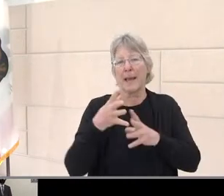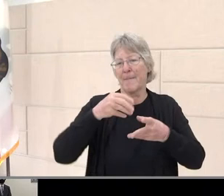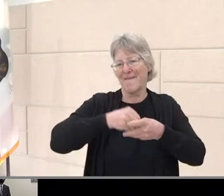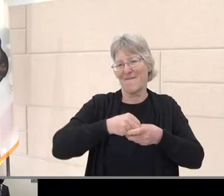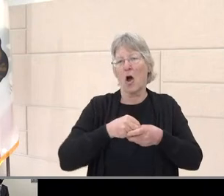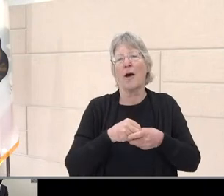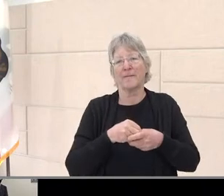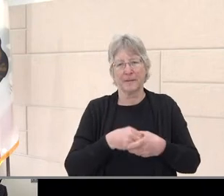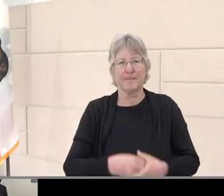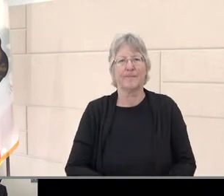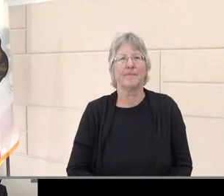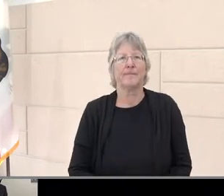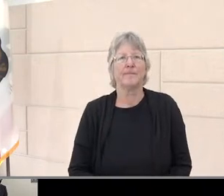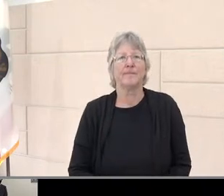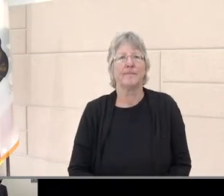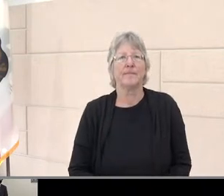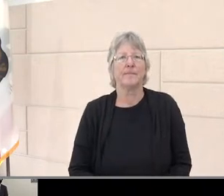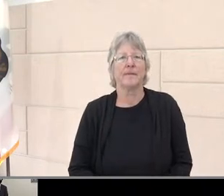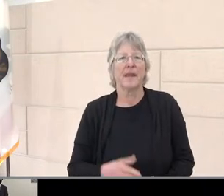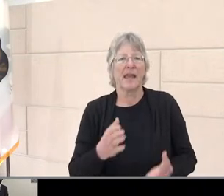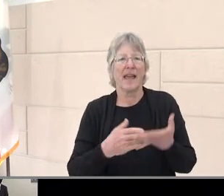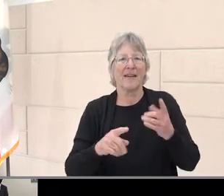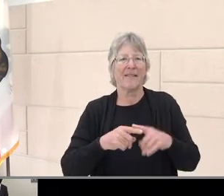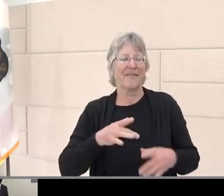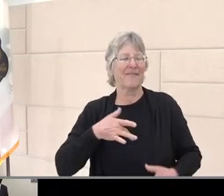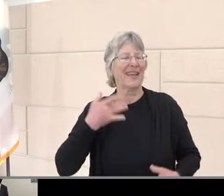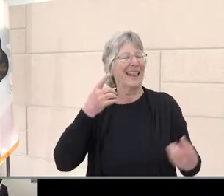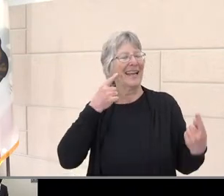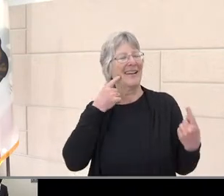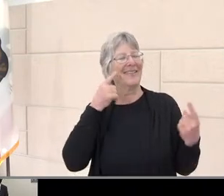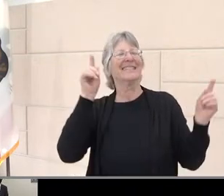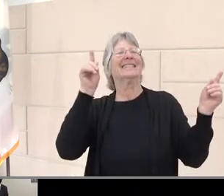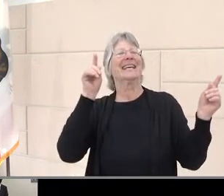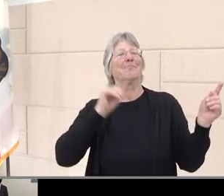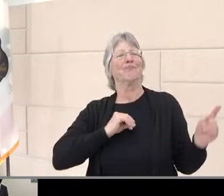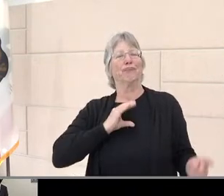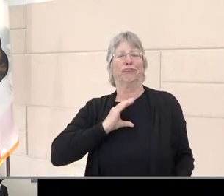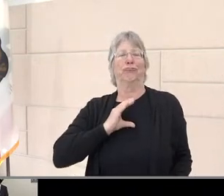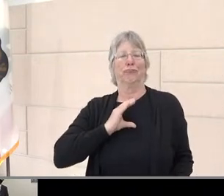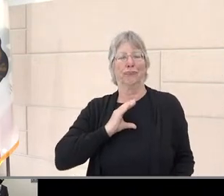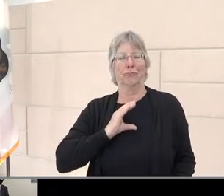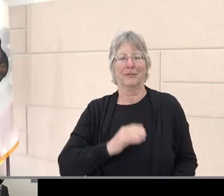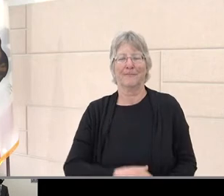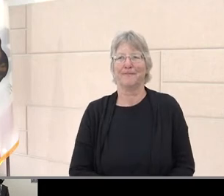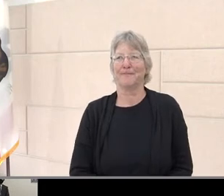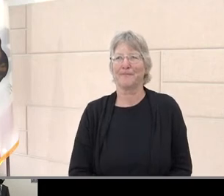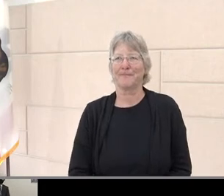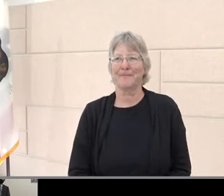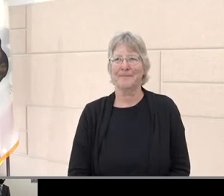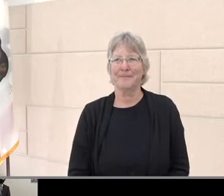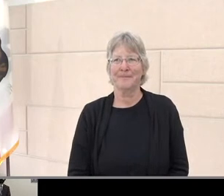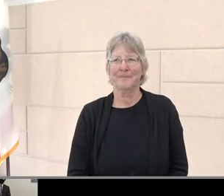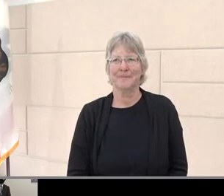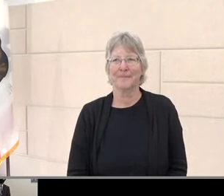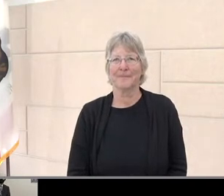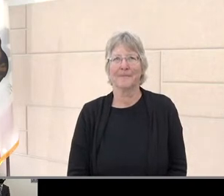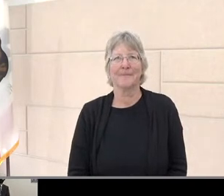មានចិត្តចូលរួមហើយមានអារម្មណ៍ថាមានអារម្មណ៍ថាមានភាព